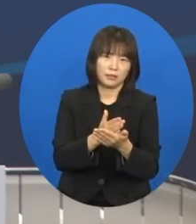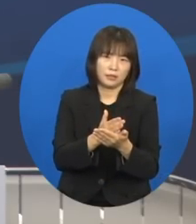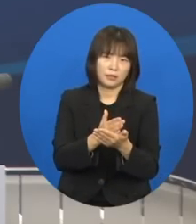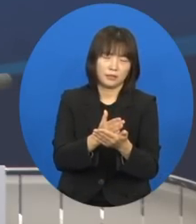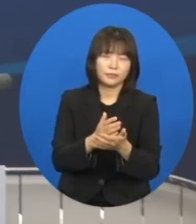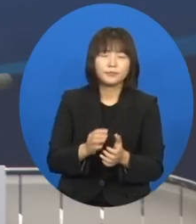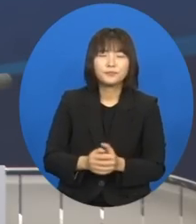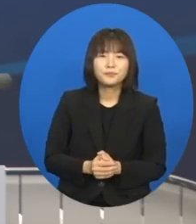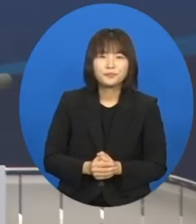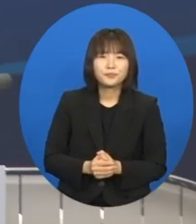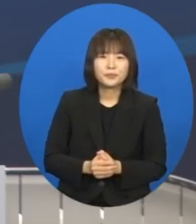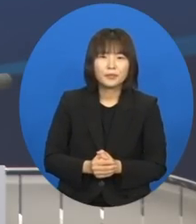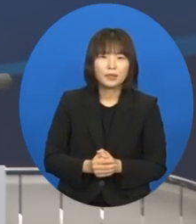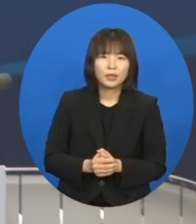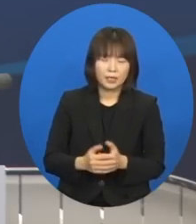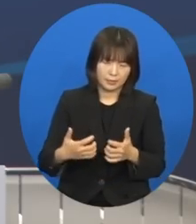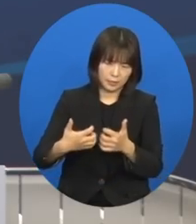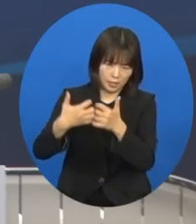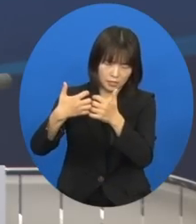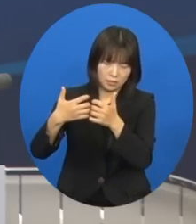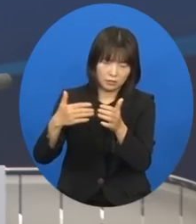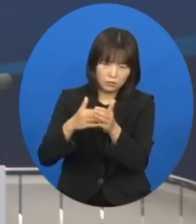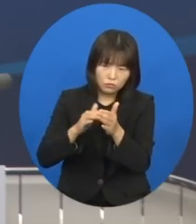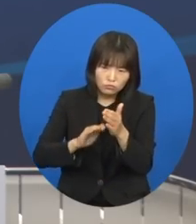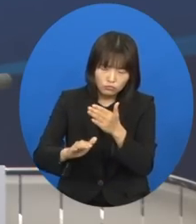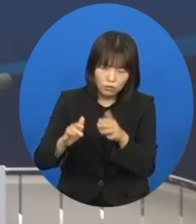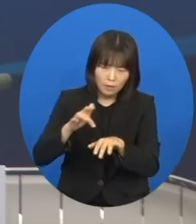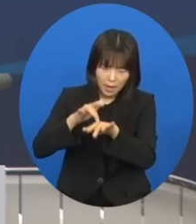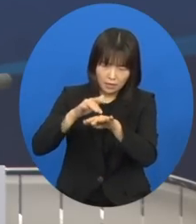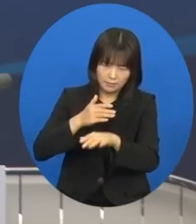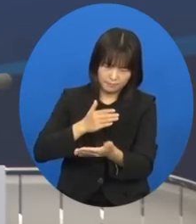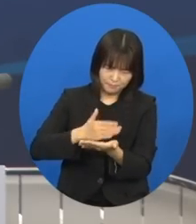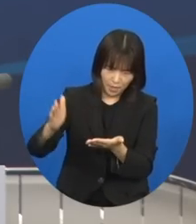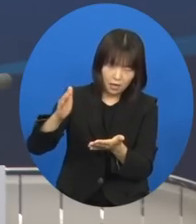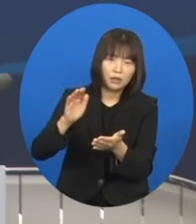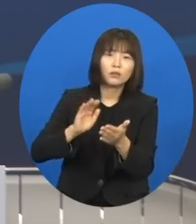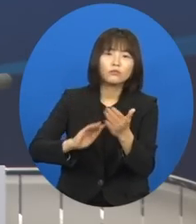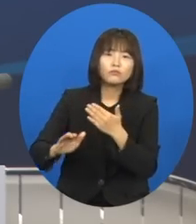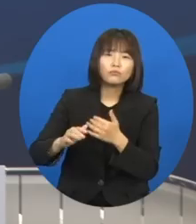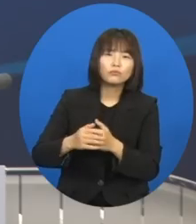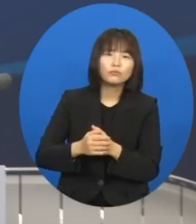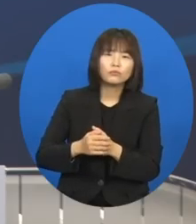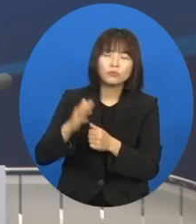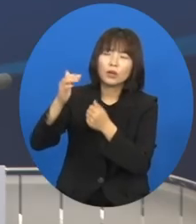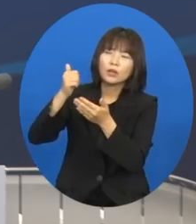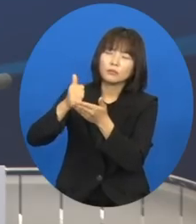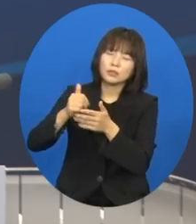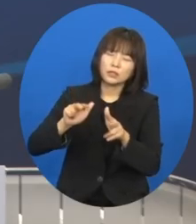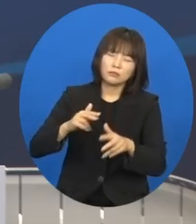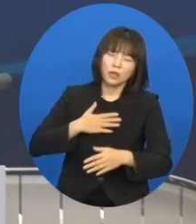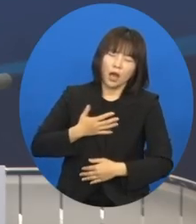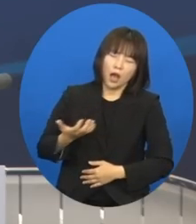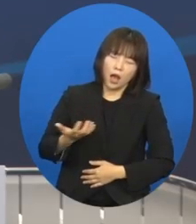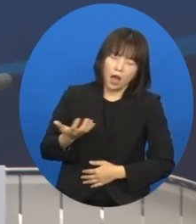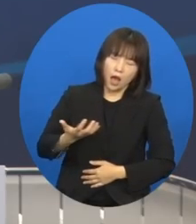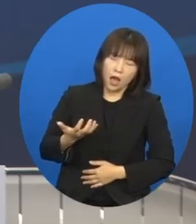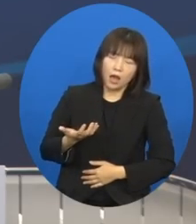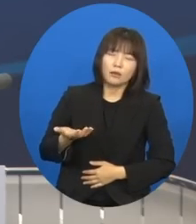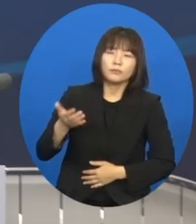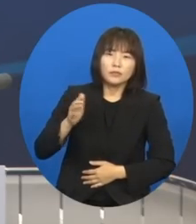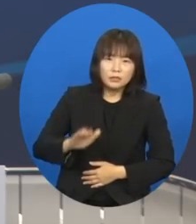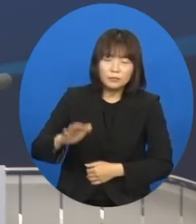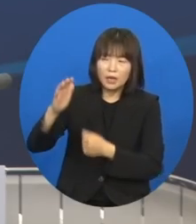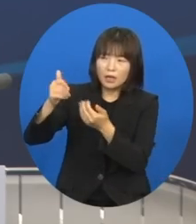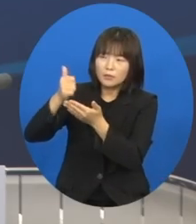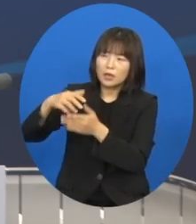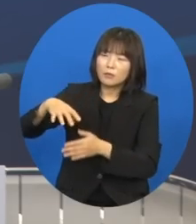대적을 하고 나서 마귀를 쫓아내고 나서 우리는 하나님께 내가 지금 너무 아파도 하나님께 먼저